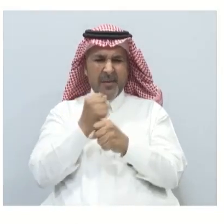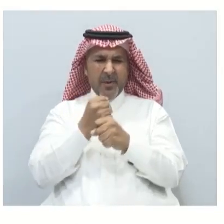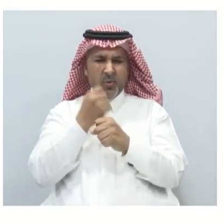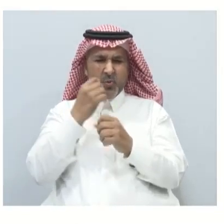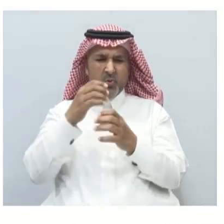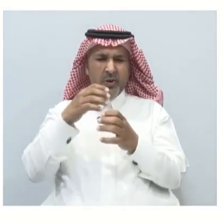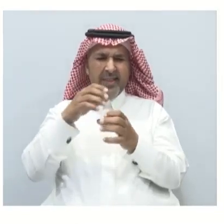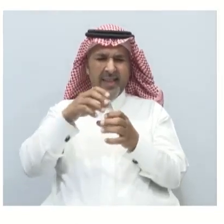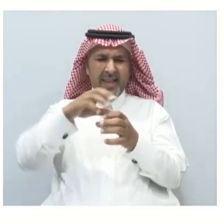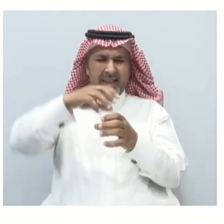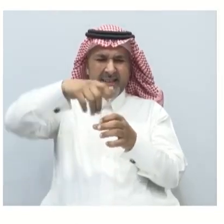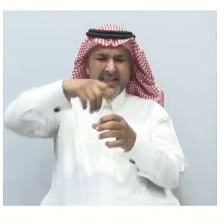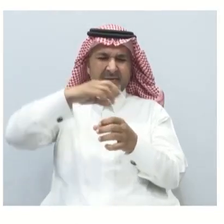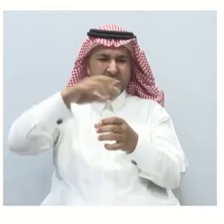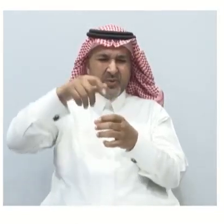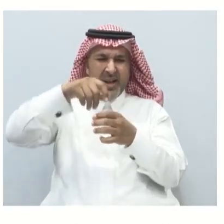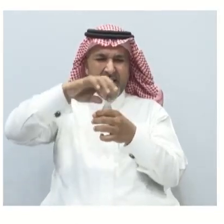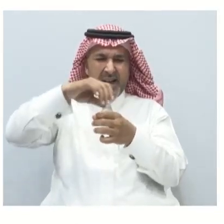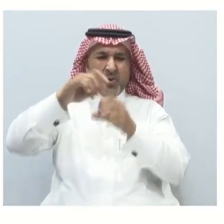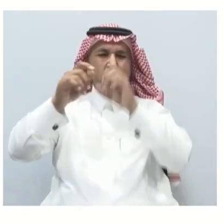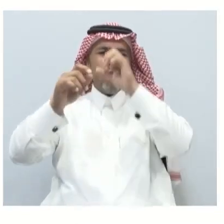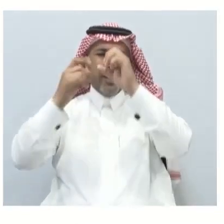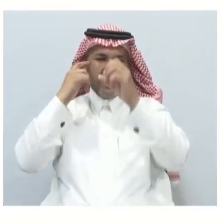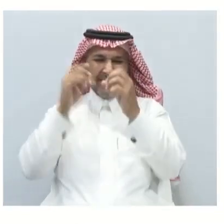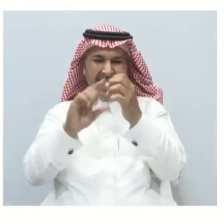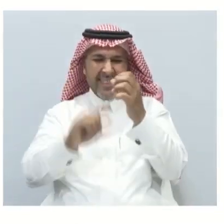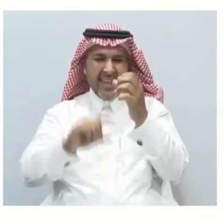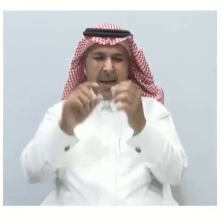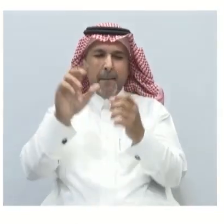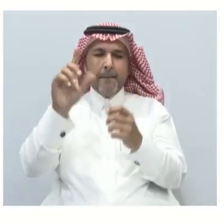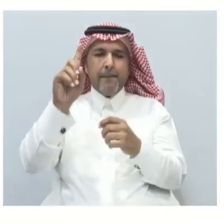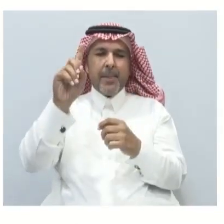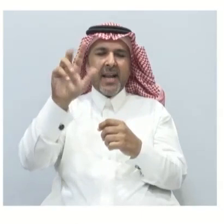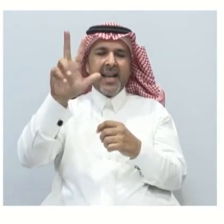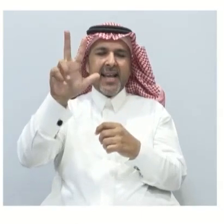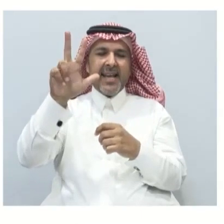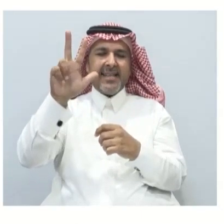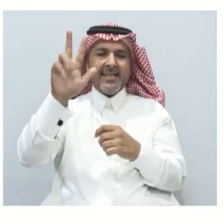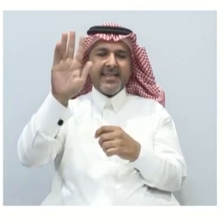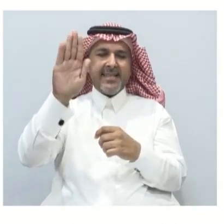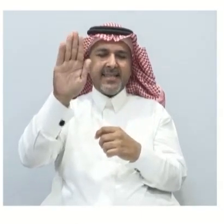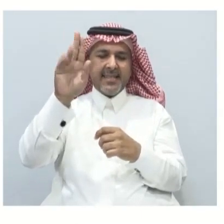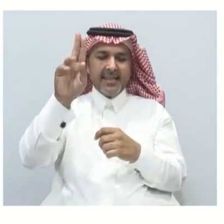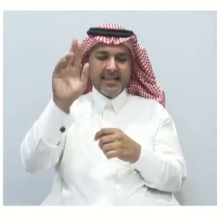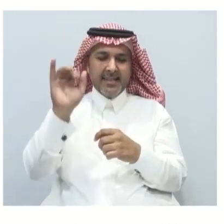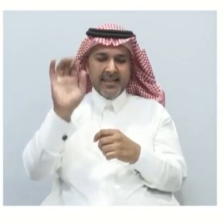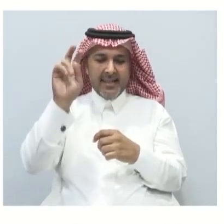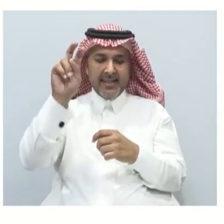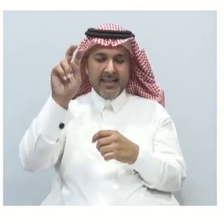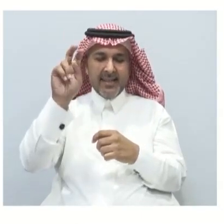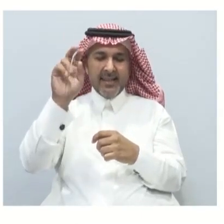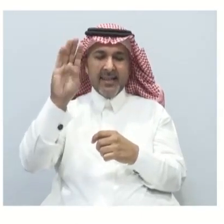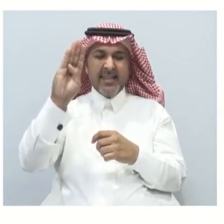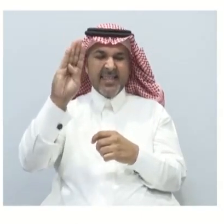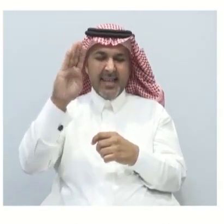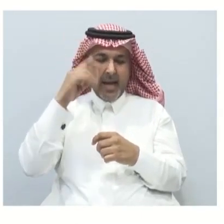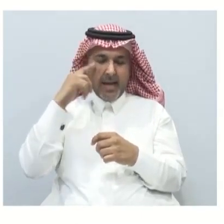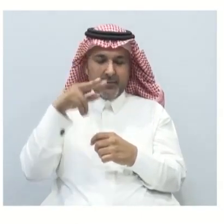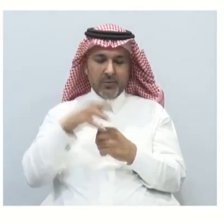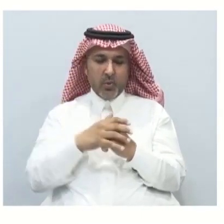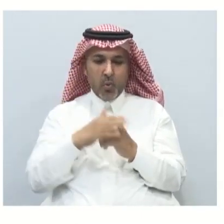عام 1436 وفي عام 1440 يعني بعد اربع سنوات انتج